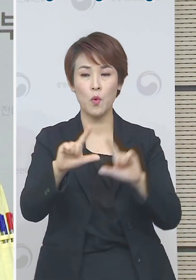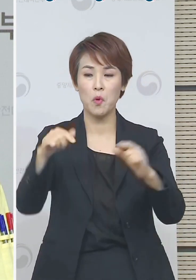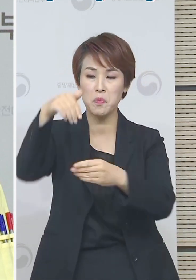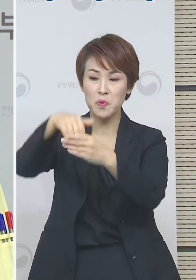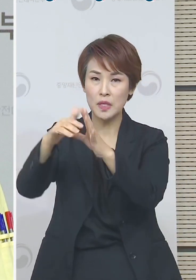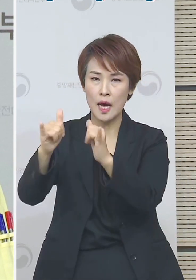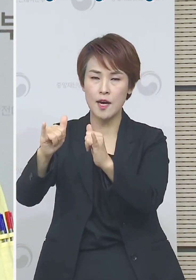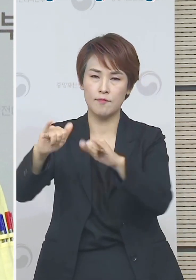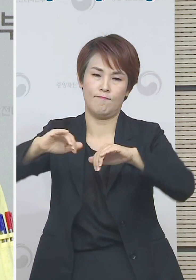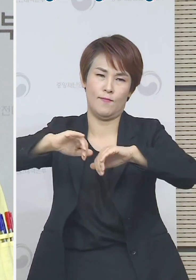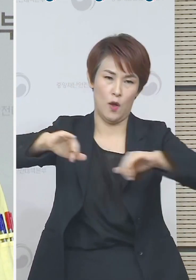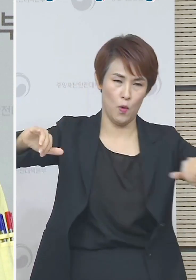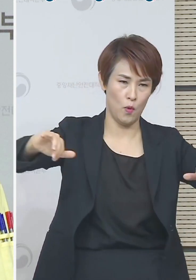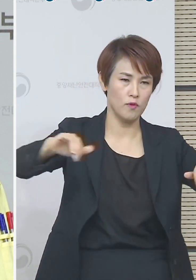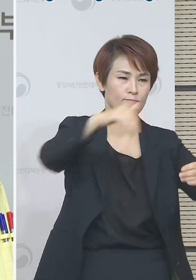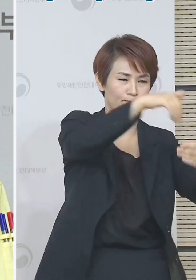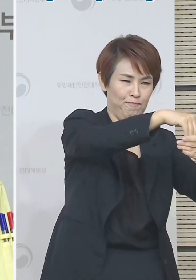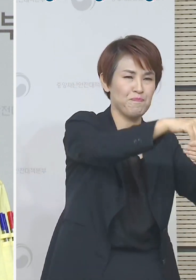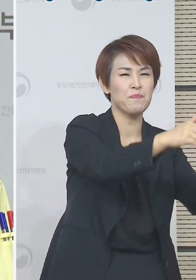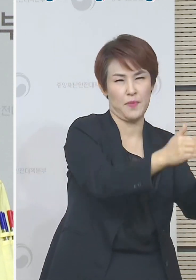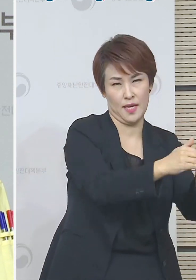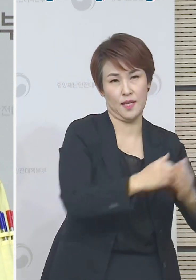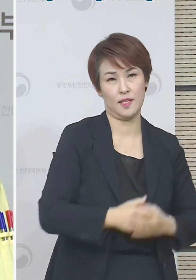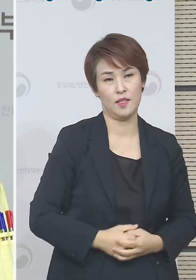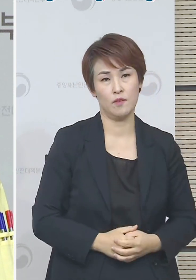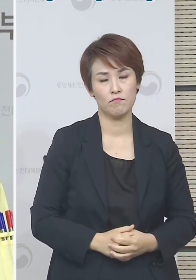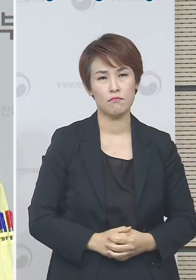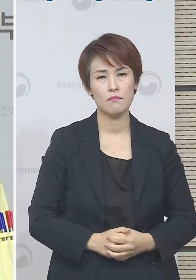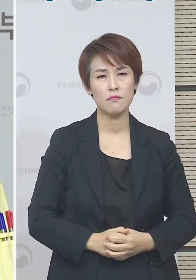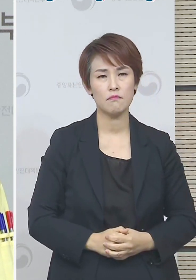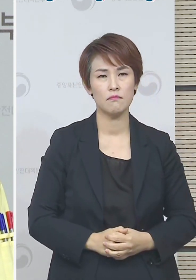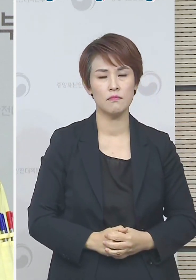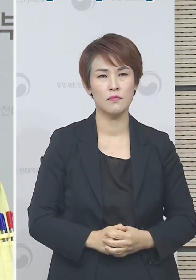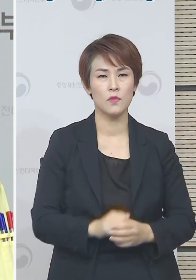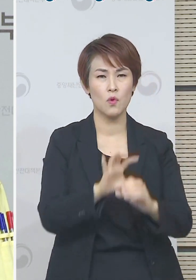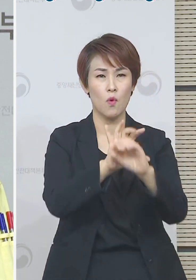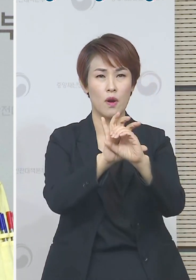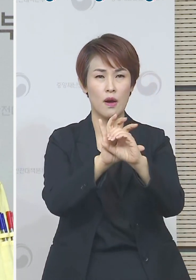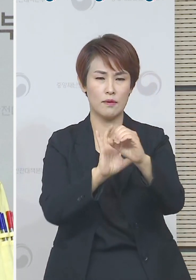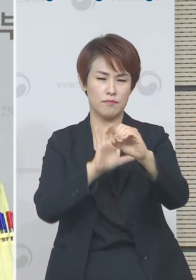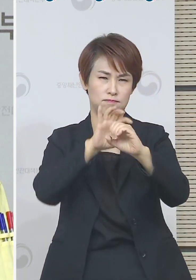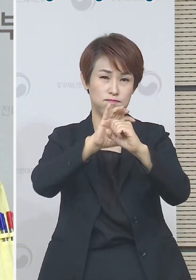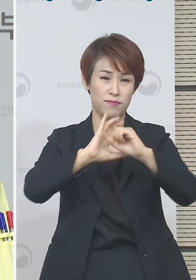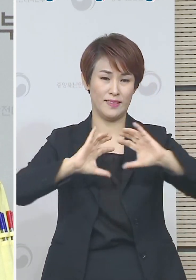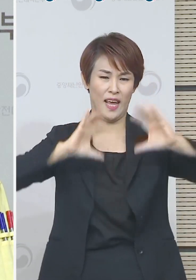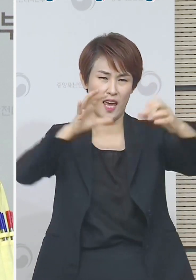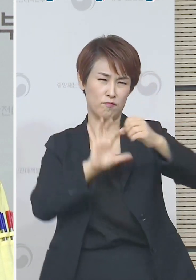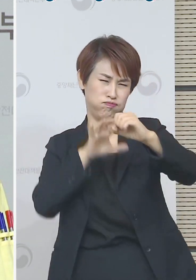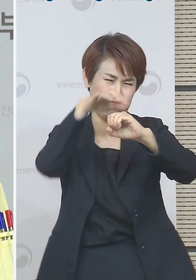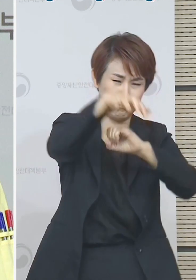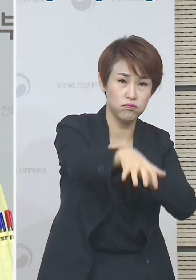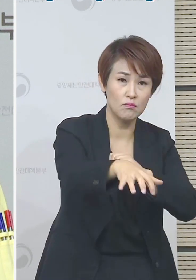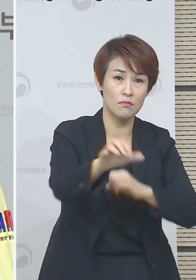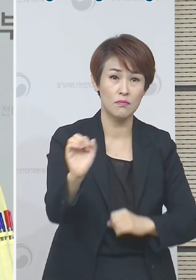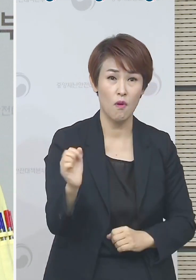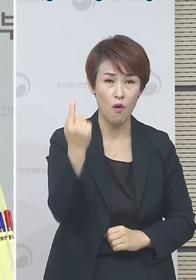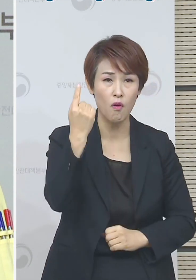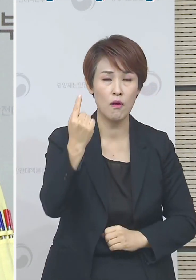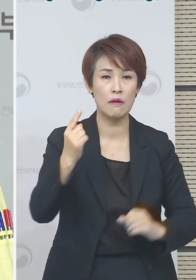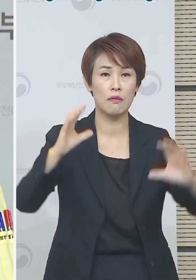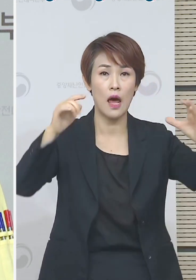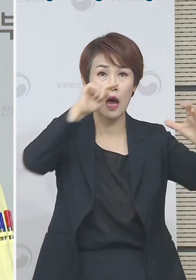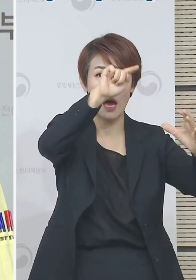동선 속에서 참여해 주셨습니다. 세계적인 코로나19 대유행으로 여러 국가에서